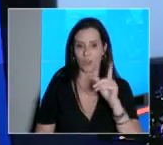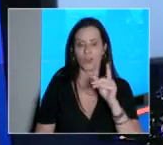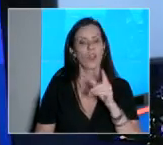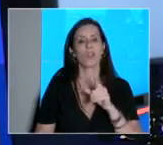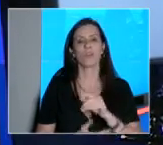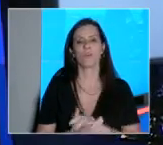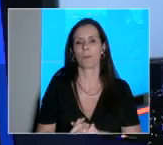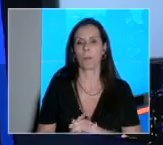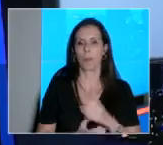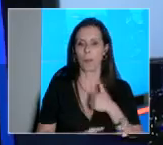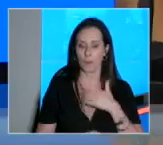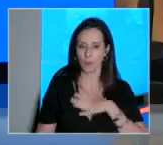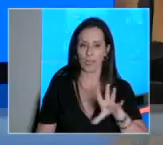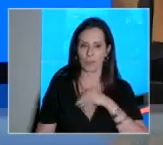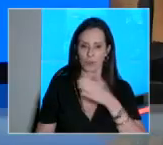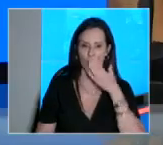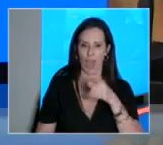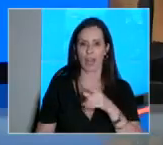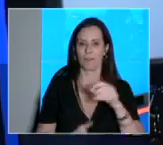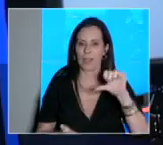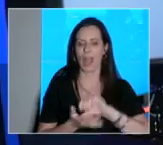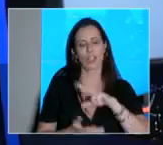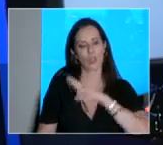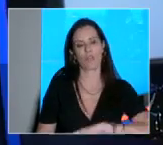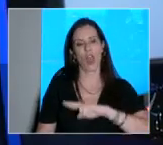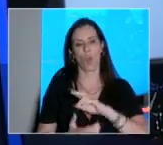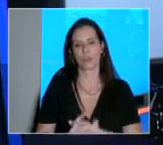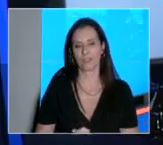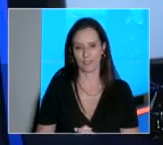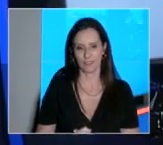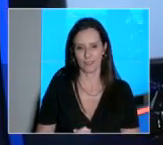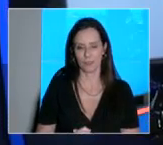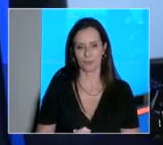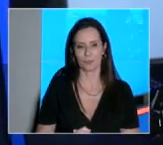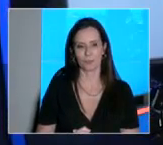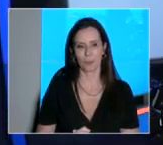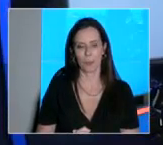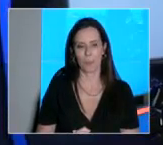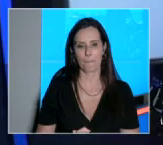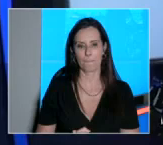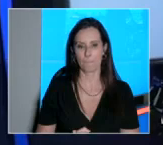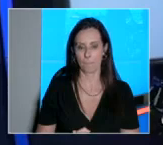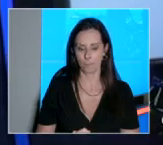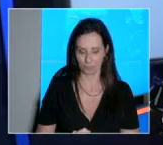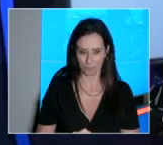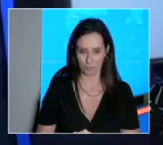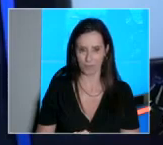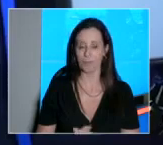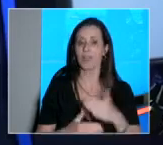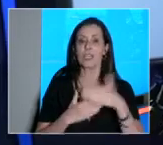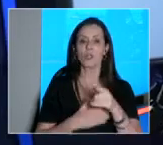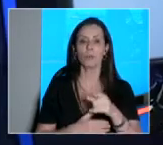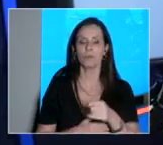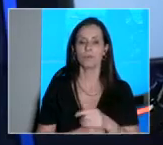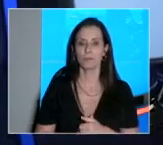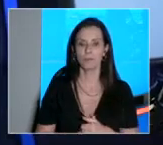שאין סובלנות בירושלים. אתה תסכים איתי שירושלים בירת. אני מסכים איתך, ירושלים נענת. אני מצטרף לאופטימיות שלה. ברור, מירב. משפט סיום,